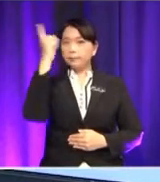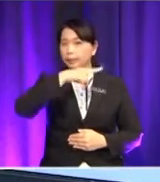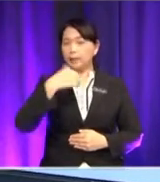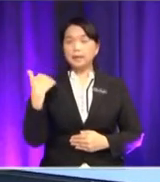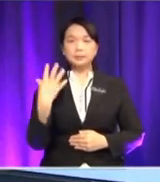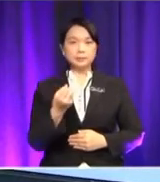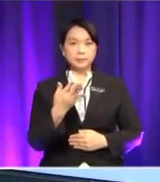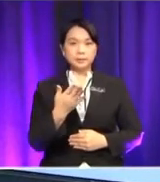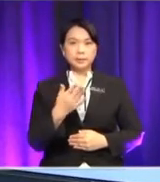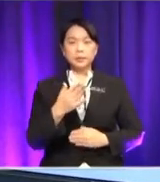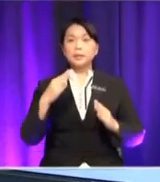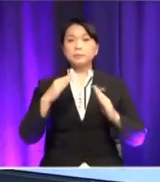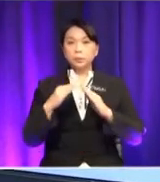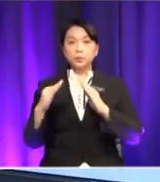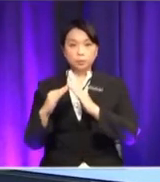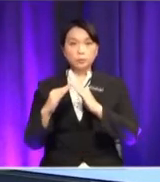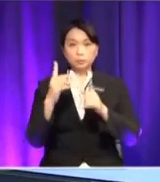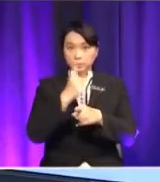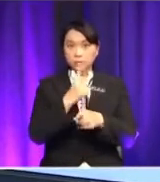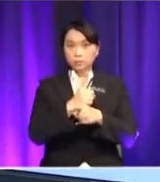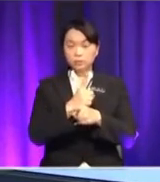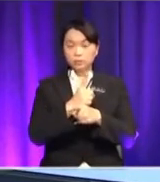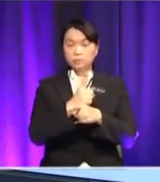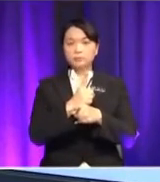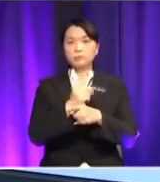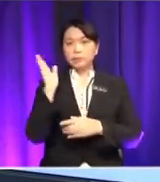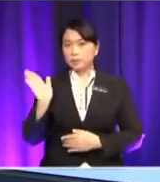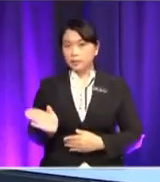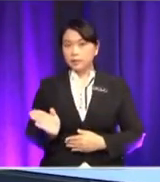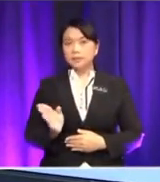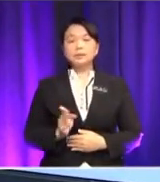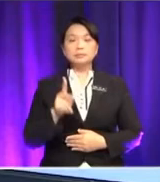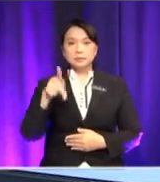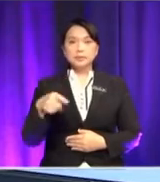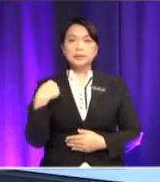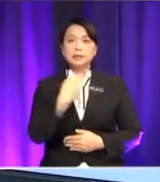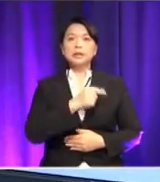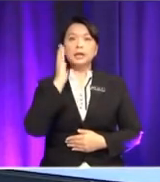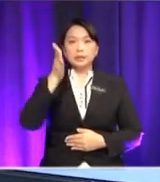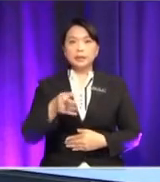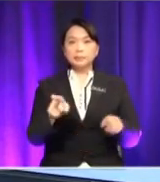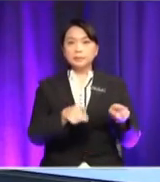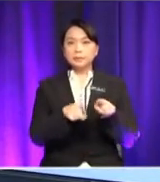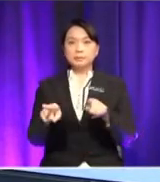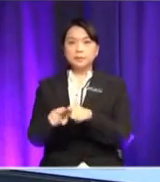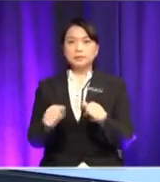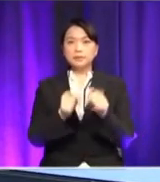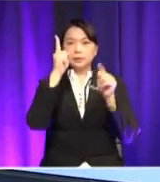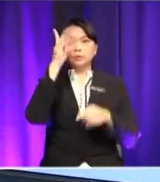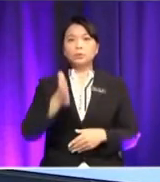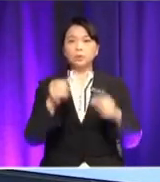model like bentuk bangunan yang cukup hebat karyanya jadi pastinya juga kita akan bersama dengan seorang guru dikit saksikan dulu